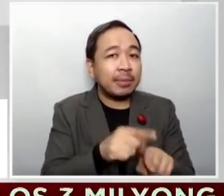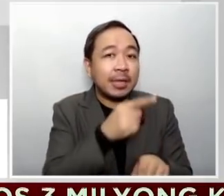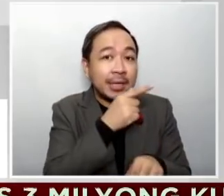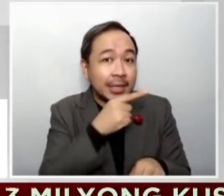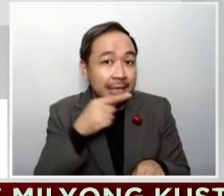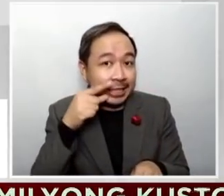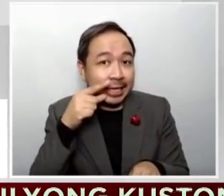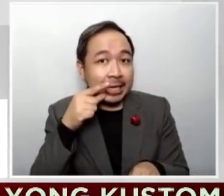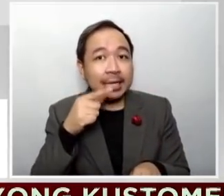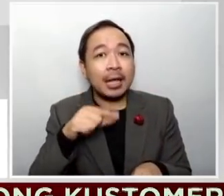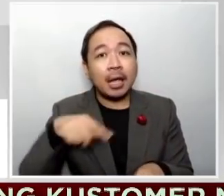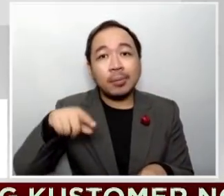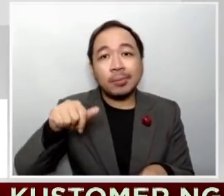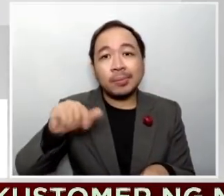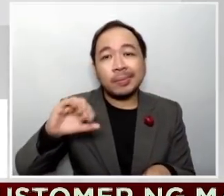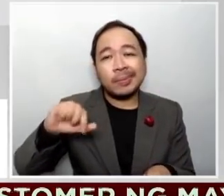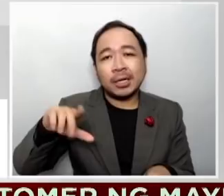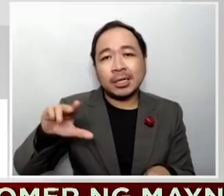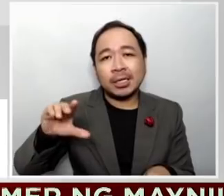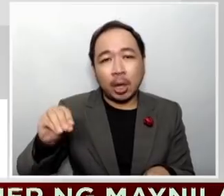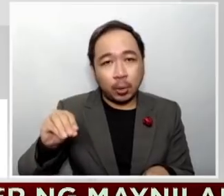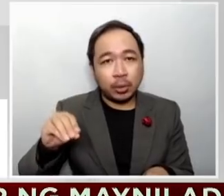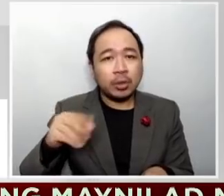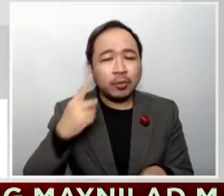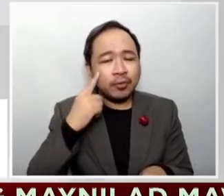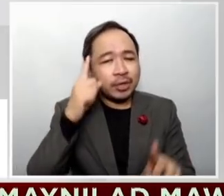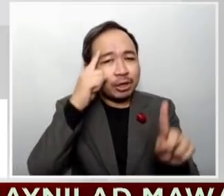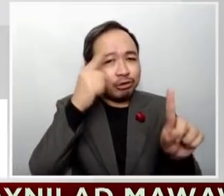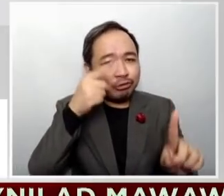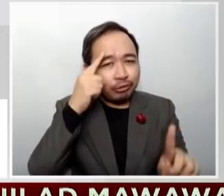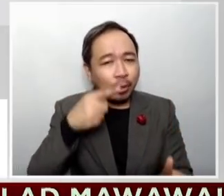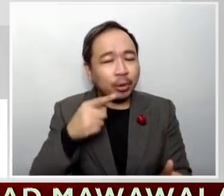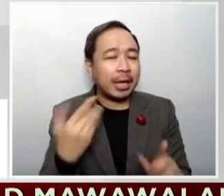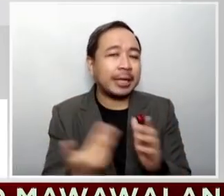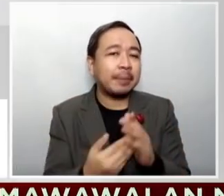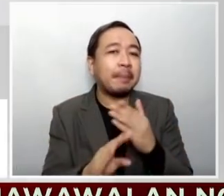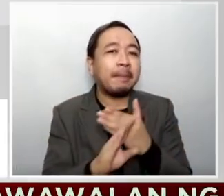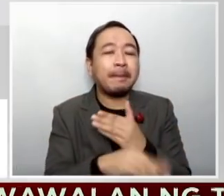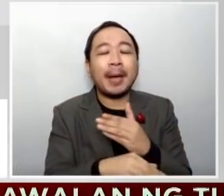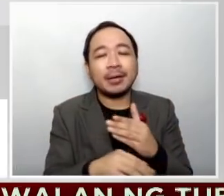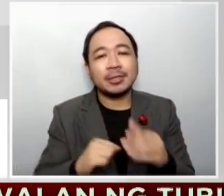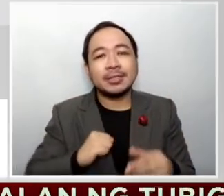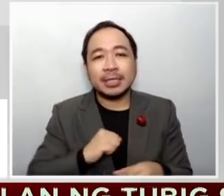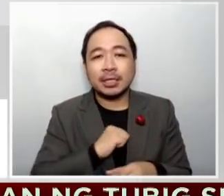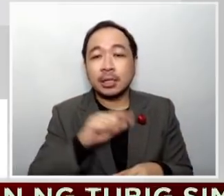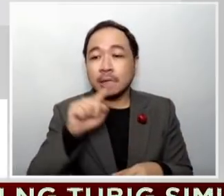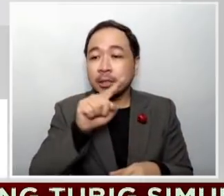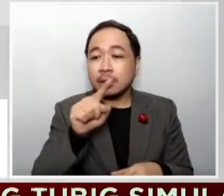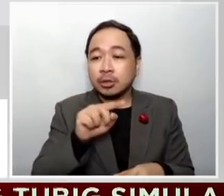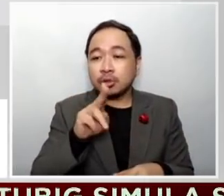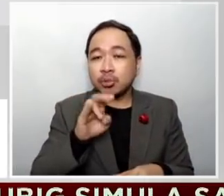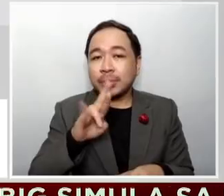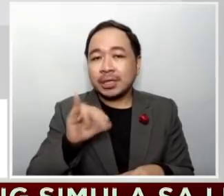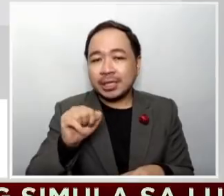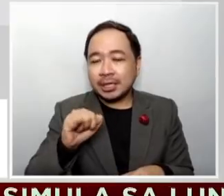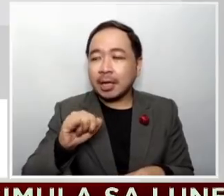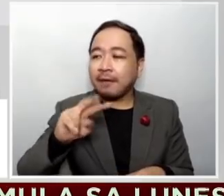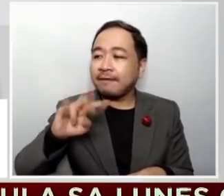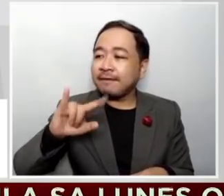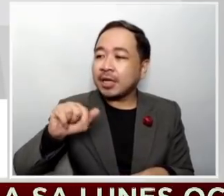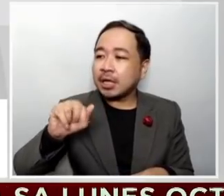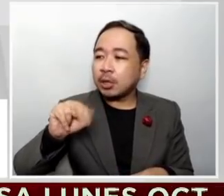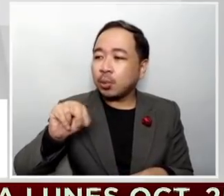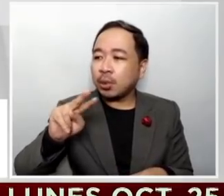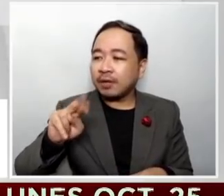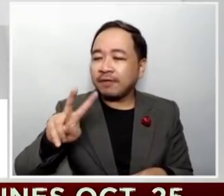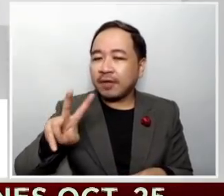Soto at Pacquiao Atienza tickets ang mga target magbalik senadong sina Senador Mig Zubiri, Joel Villanueva, Richard Gordon,